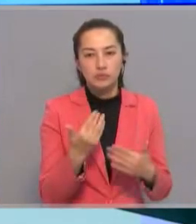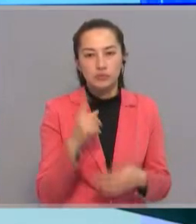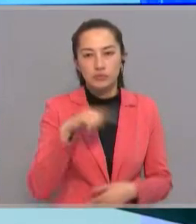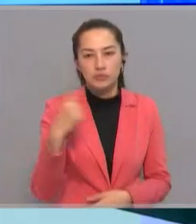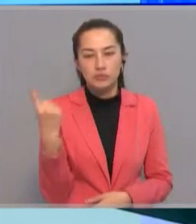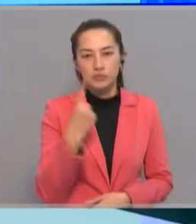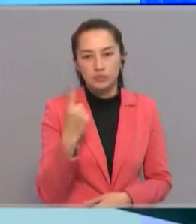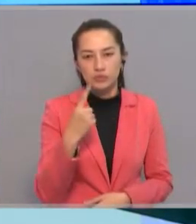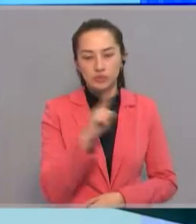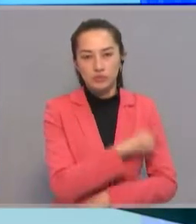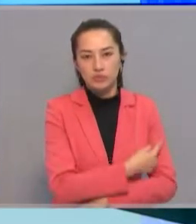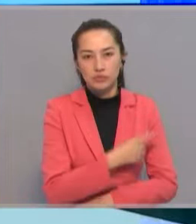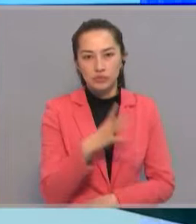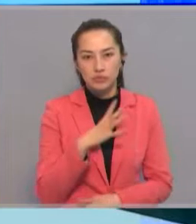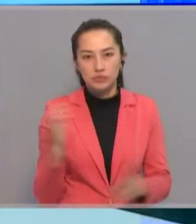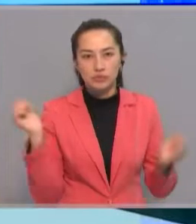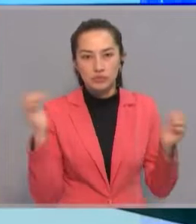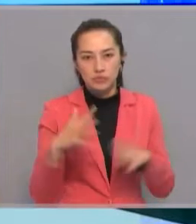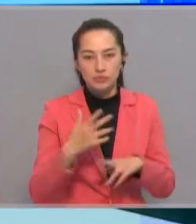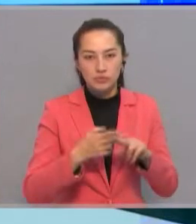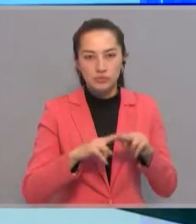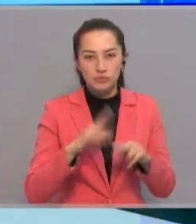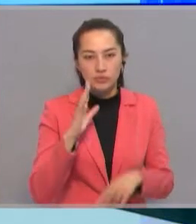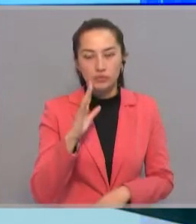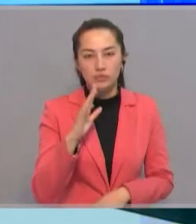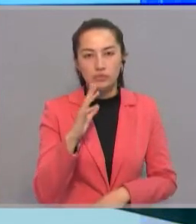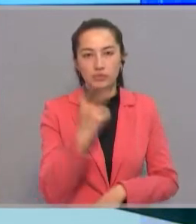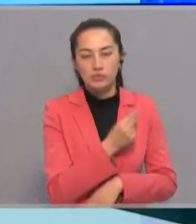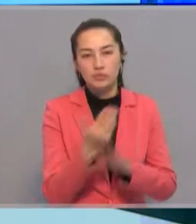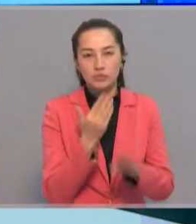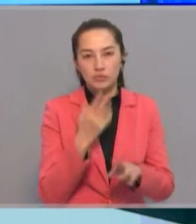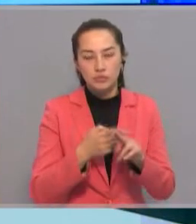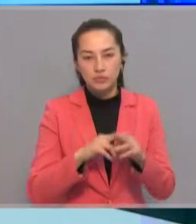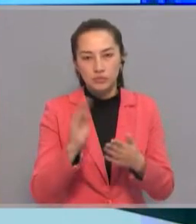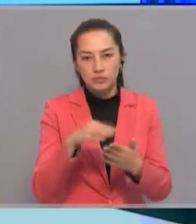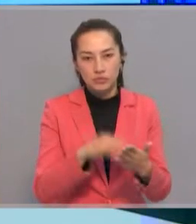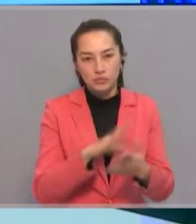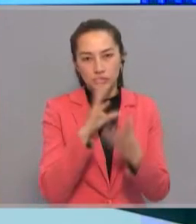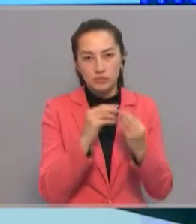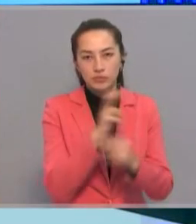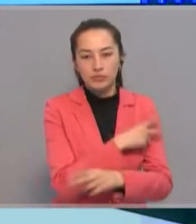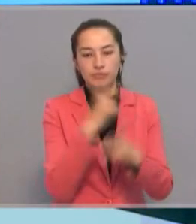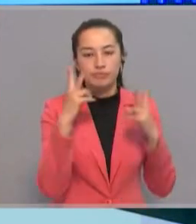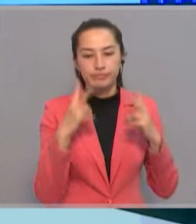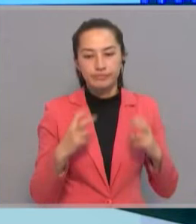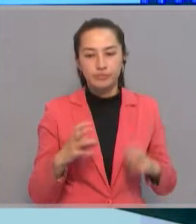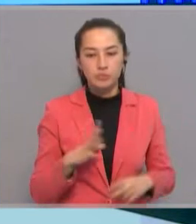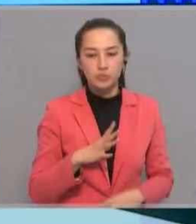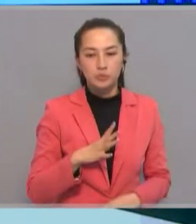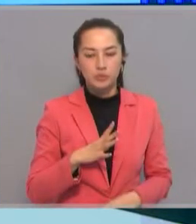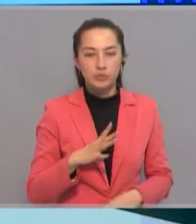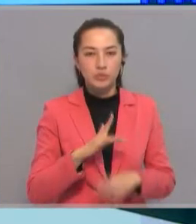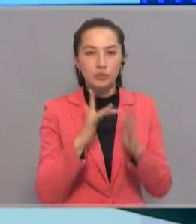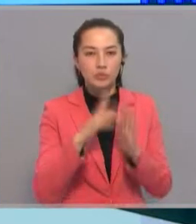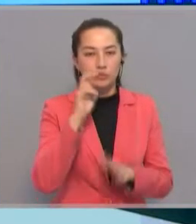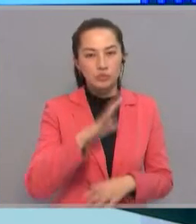бірінші қалалық емханаға жиналды. Вакцинадан бұрын жеткіншектер жазбаша сауалнама толтырып, дәрігердің арнайы тексеруінен өтті.